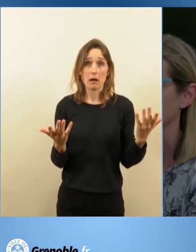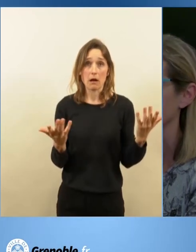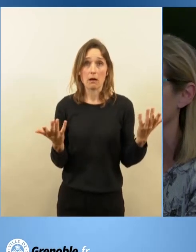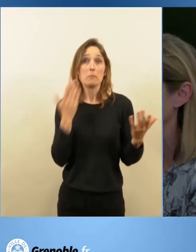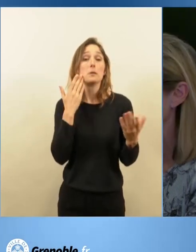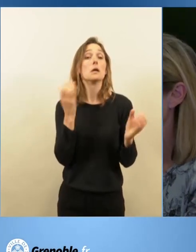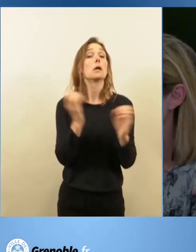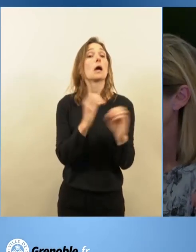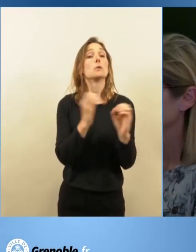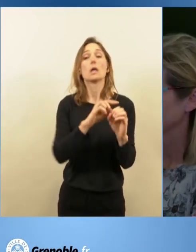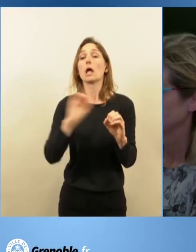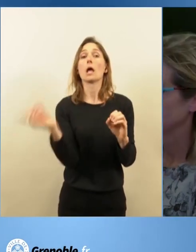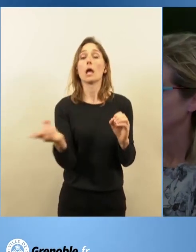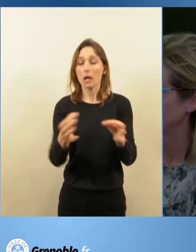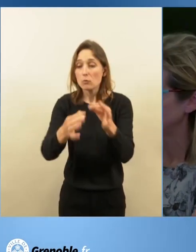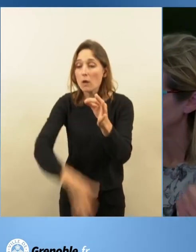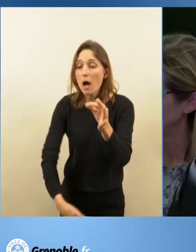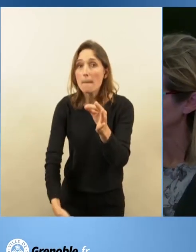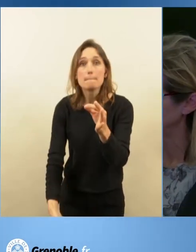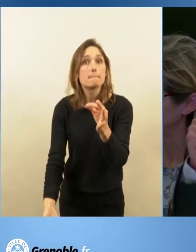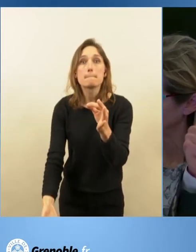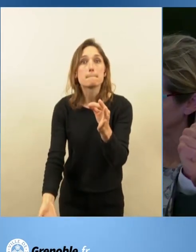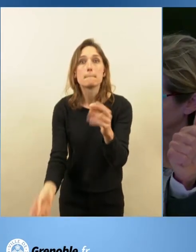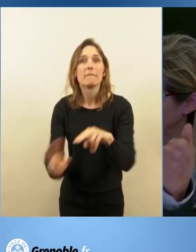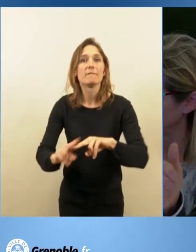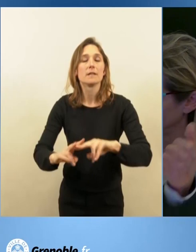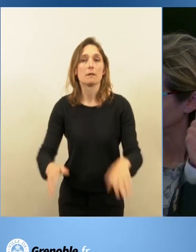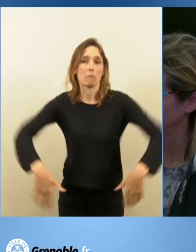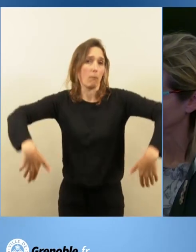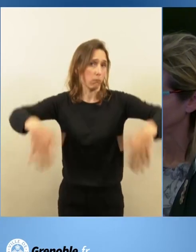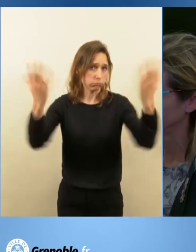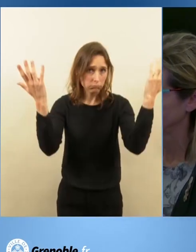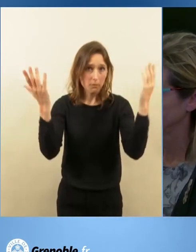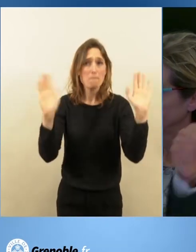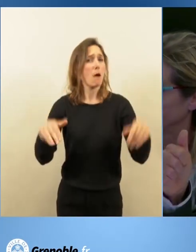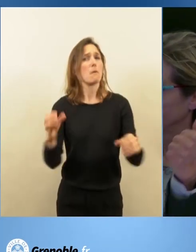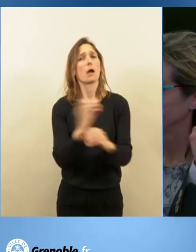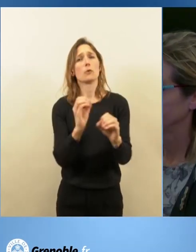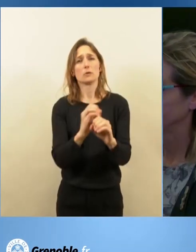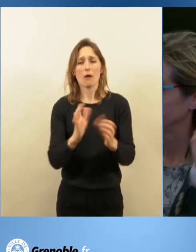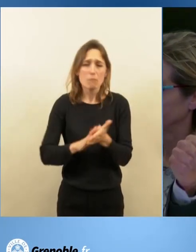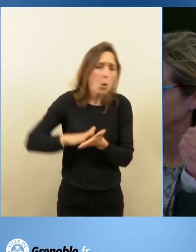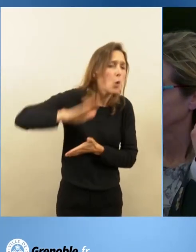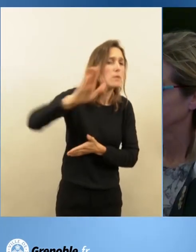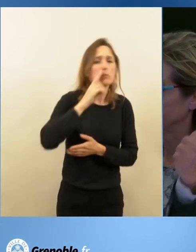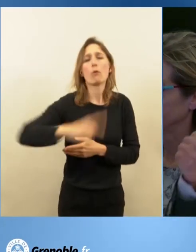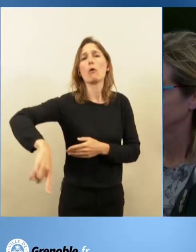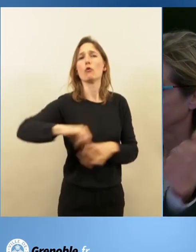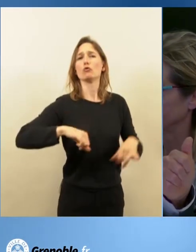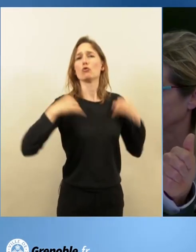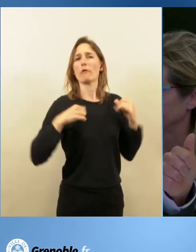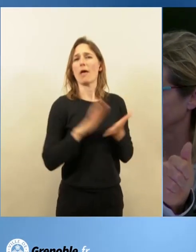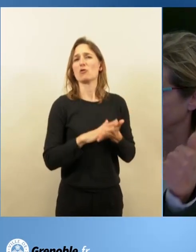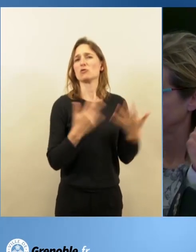qu'aurait une gratuité mais peu importe cette gratuité vous l'aviez promise aux jeunes 18 24 ans dans votre campagne